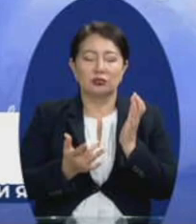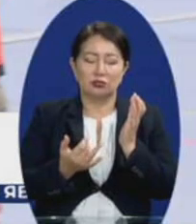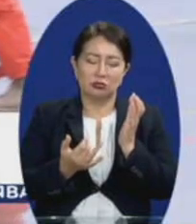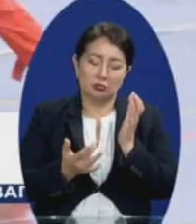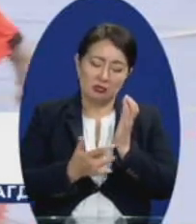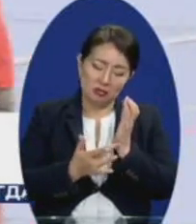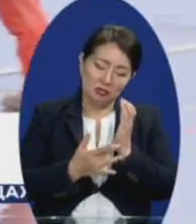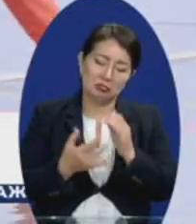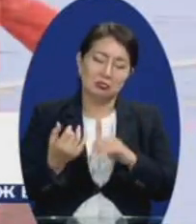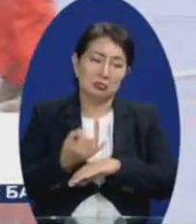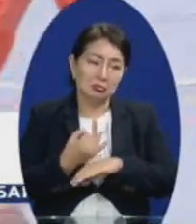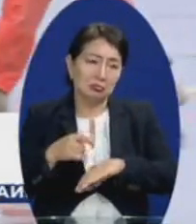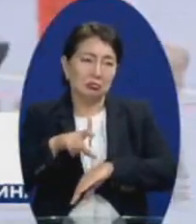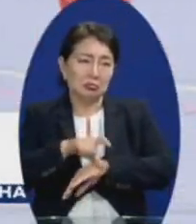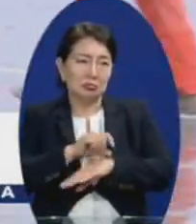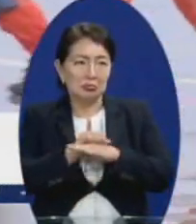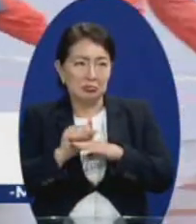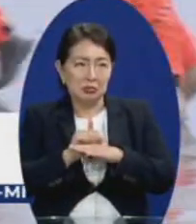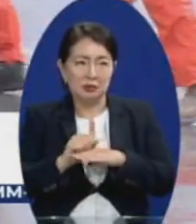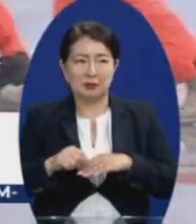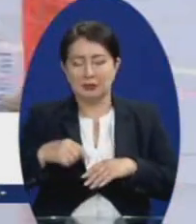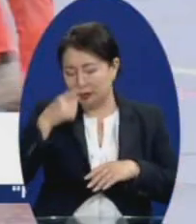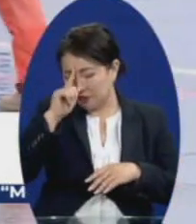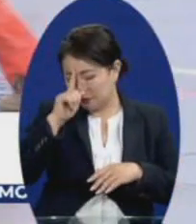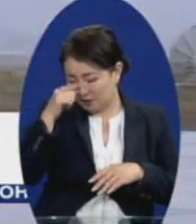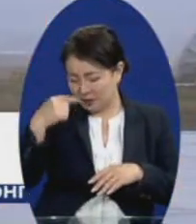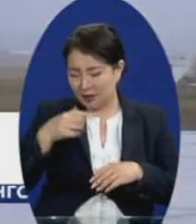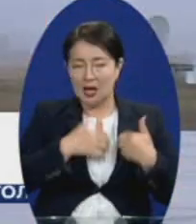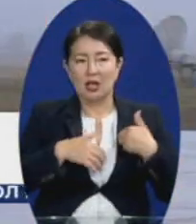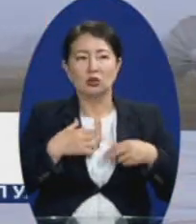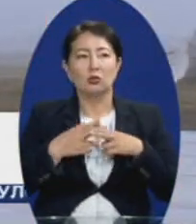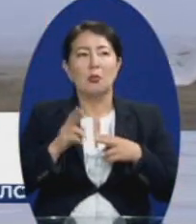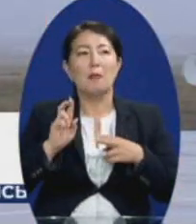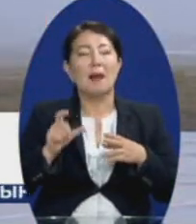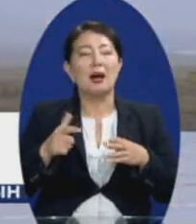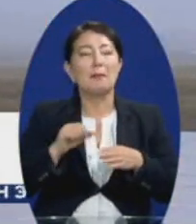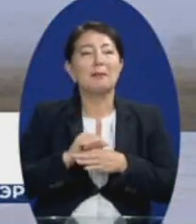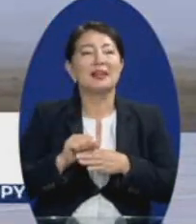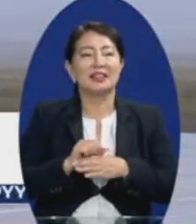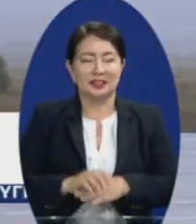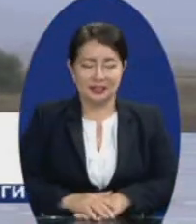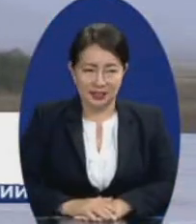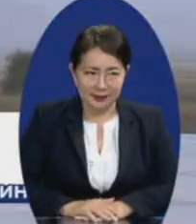аврах ажиллагааны мэрэгчлэлтэн эмнэлгийн яаралтай тусламжийн багийг бэлтгэж байгааг мэдээгдлээ.